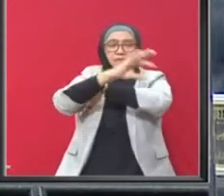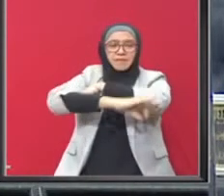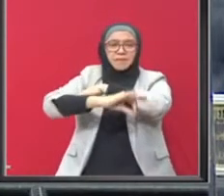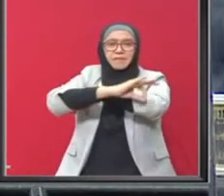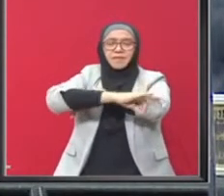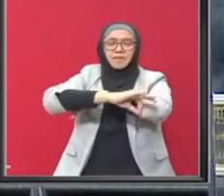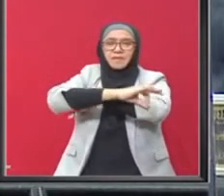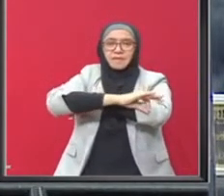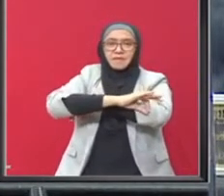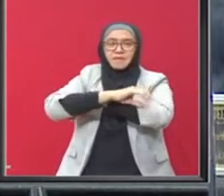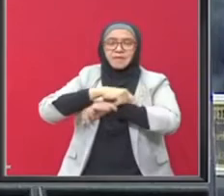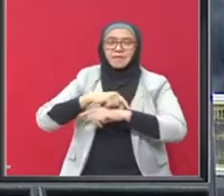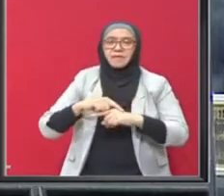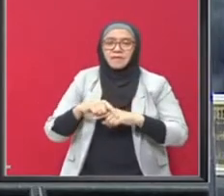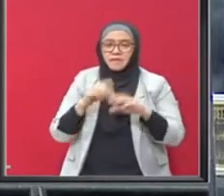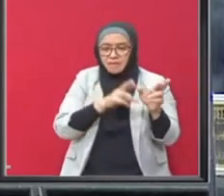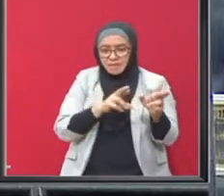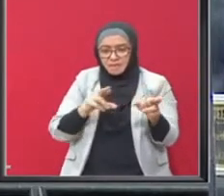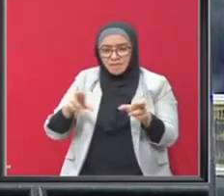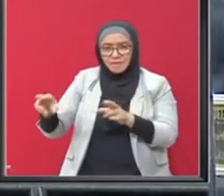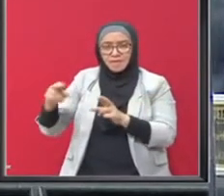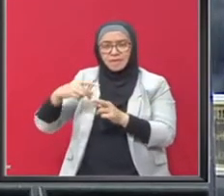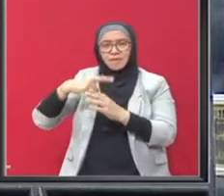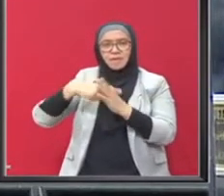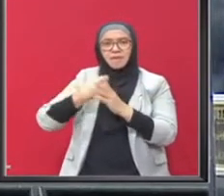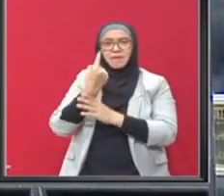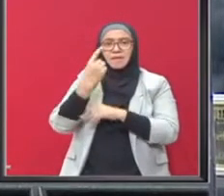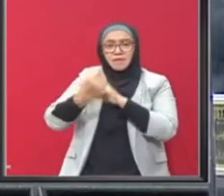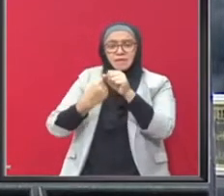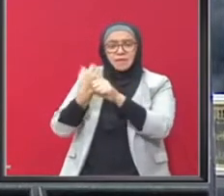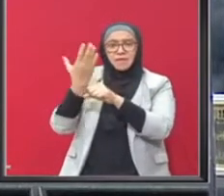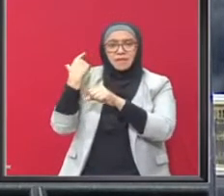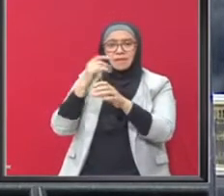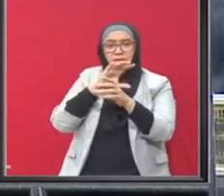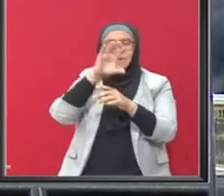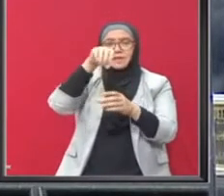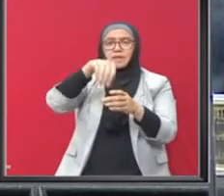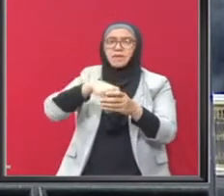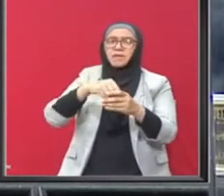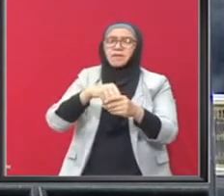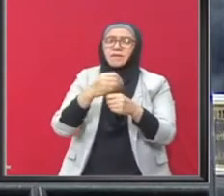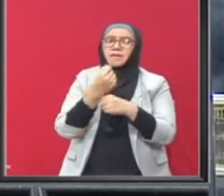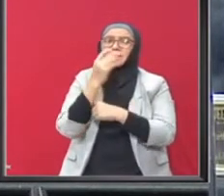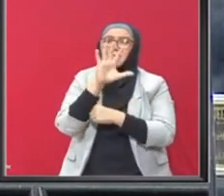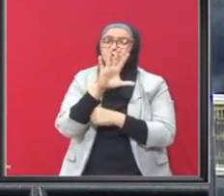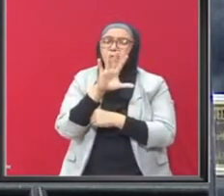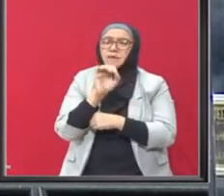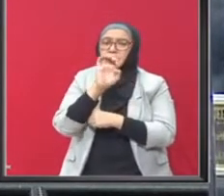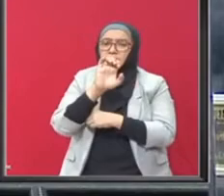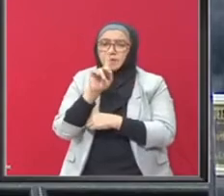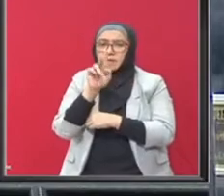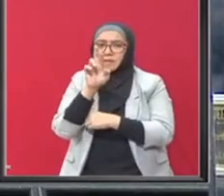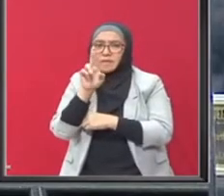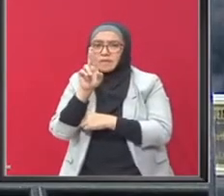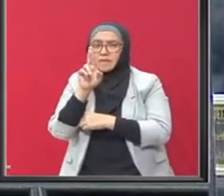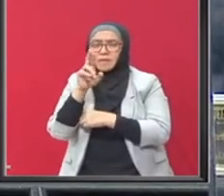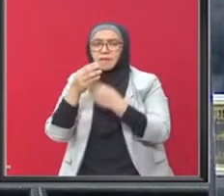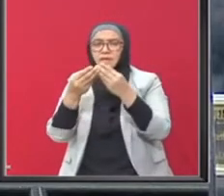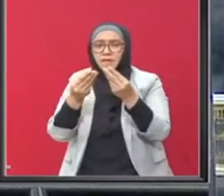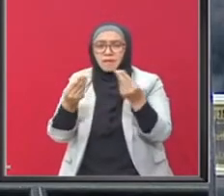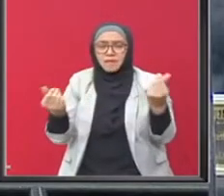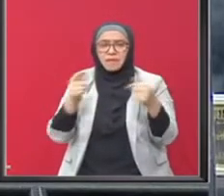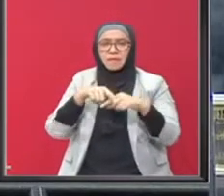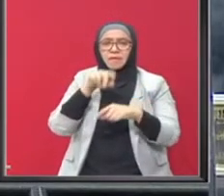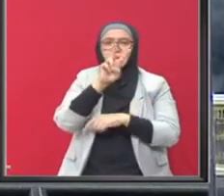rambut lepas dirancang melibatkan 50 ekatana Hai 240/45 Ponorogo ini